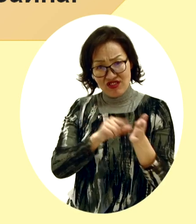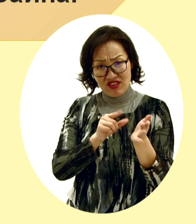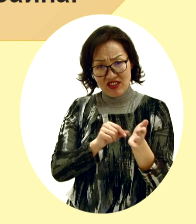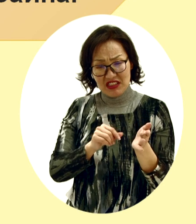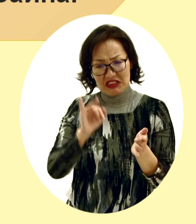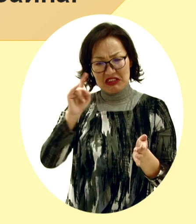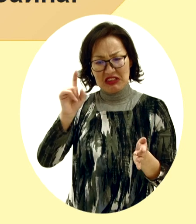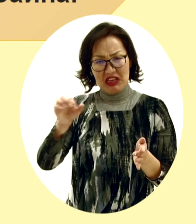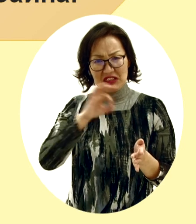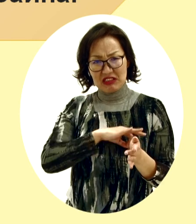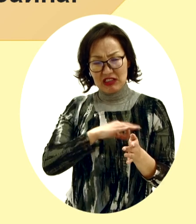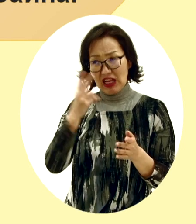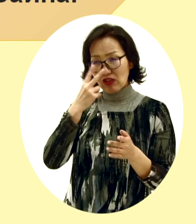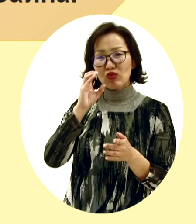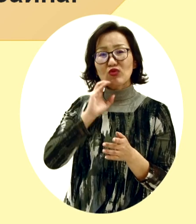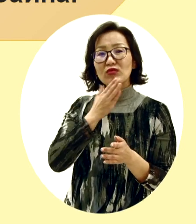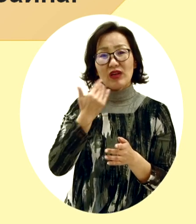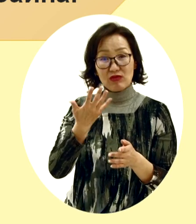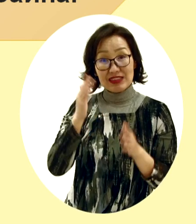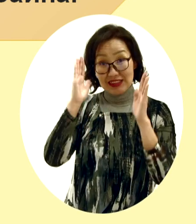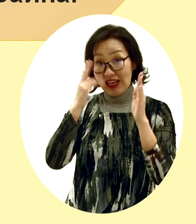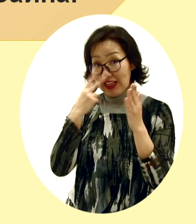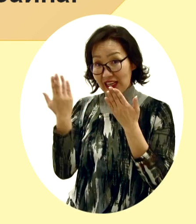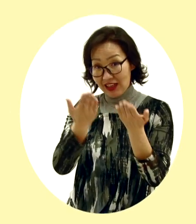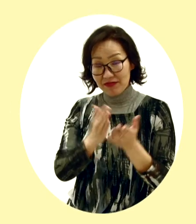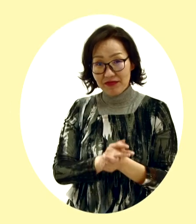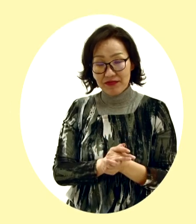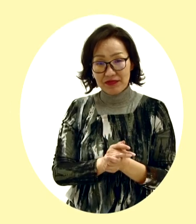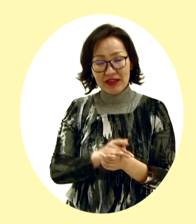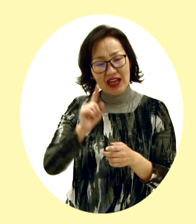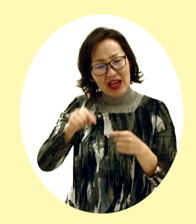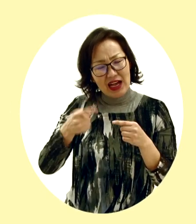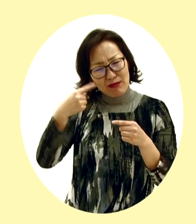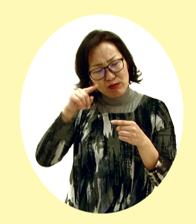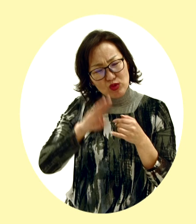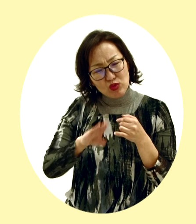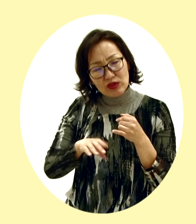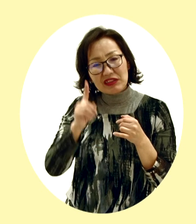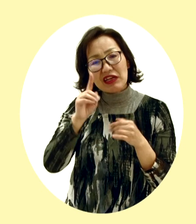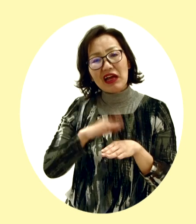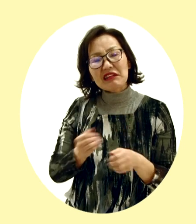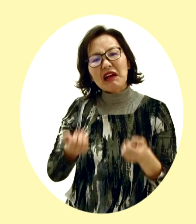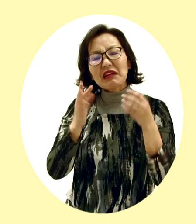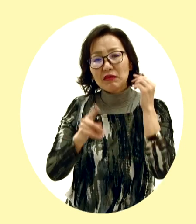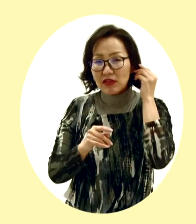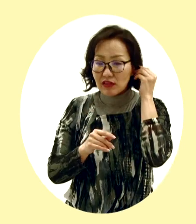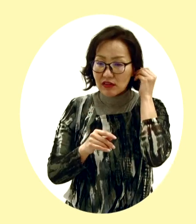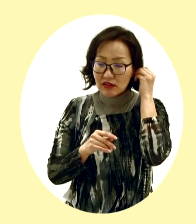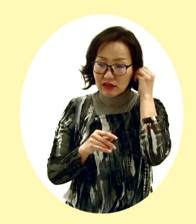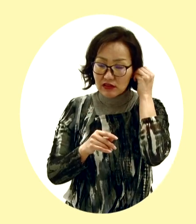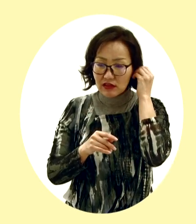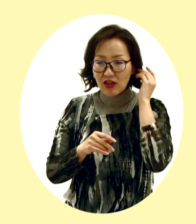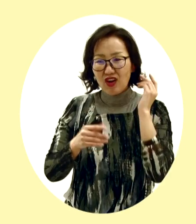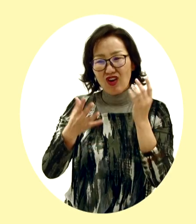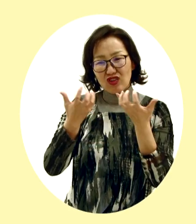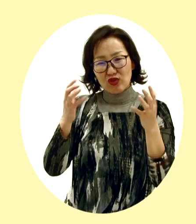юм байна шүү гэдгийг эндээс харж аваарай. За, хамгийн сүүлд гаргадаг бидний нэг алдаа бол олон төрлийн